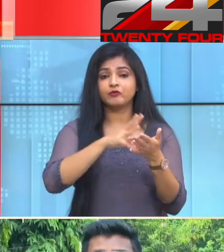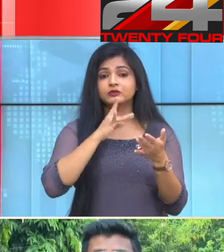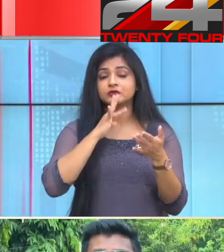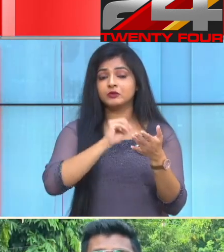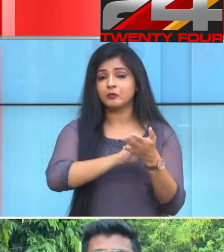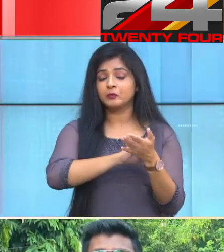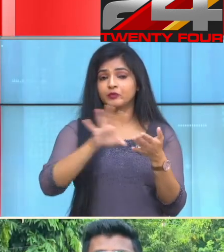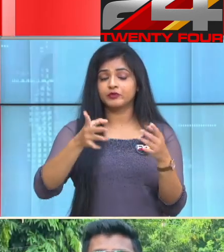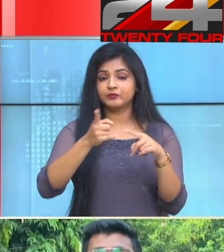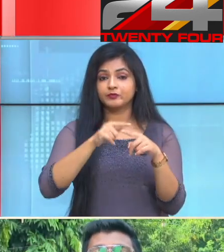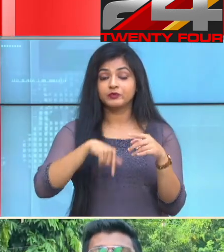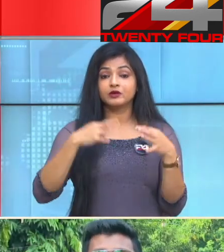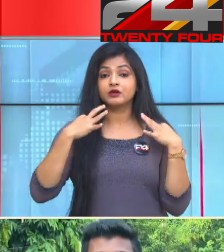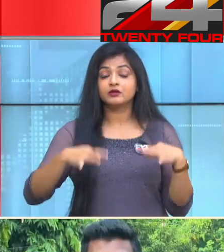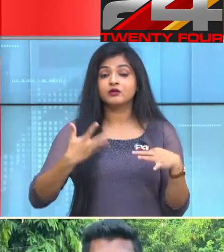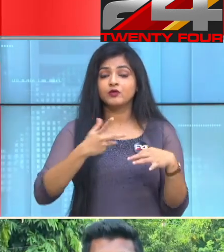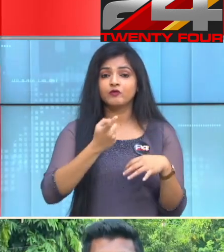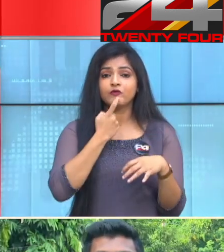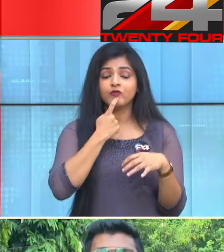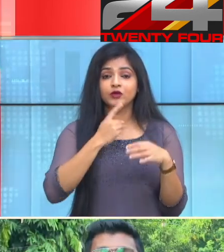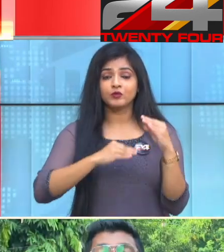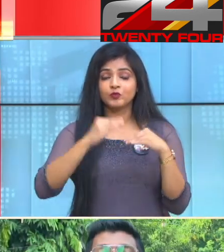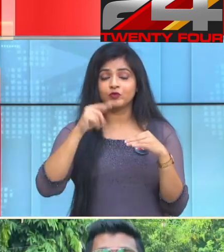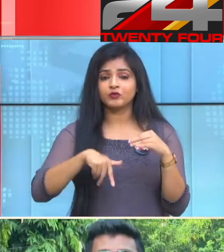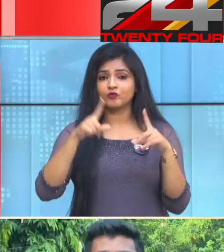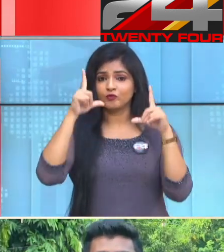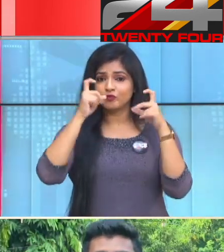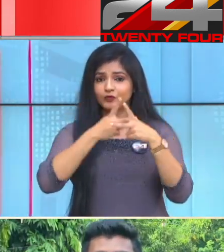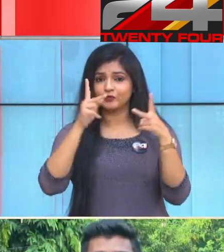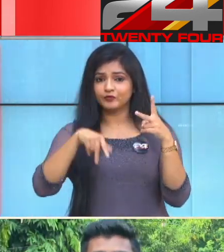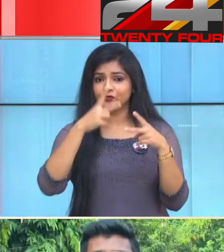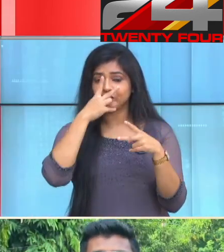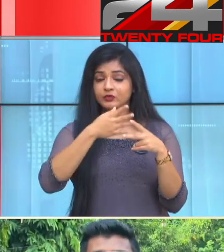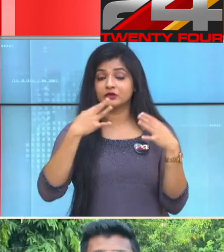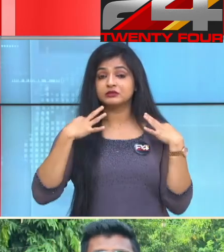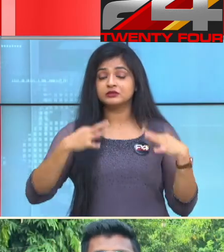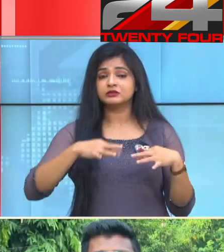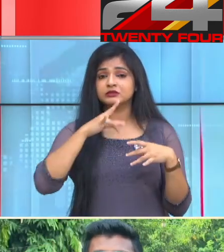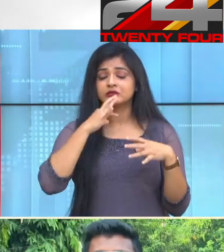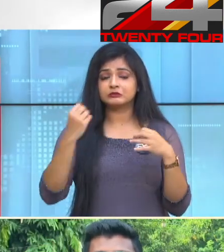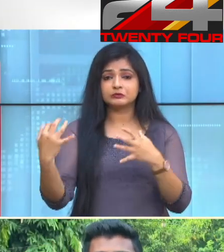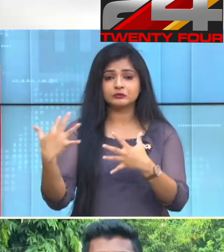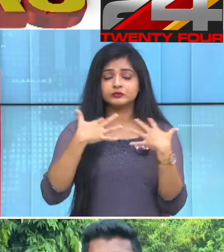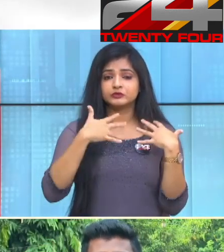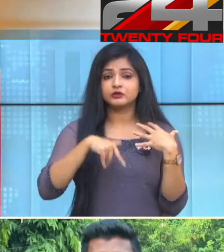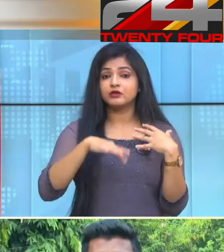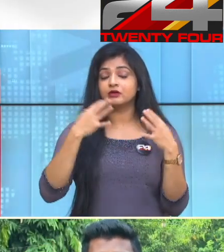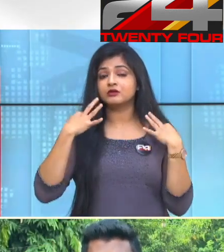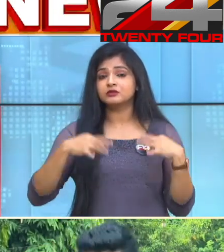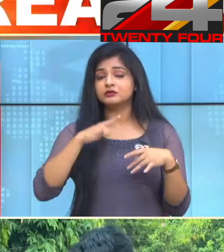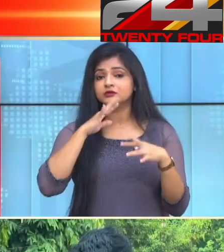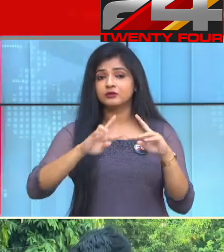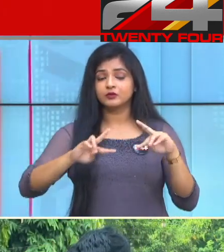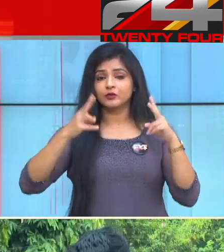ജബ്ബാറിനെ സംബന്ധിച്ച് വെള്ള വസ്ത്രമായിരുന്നു ധരിച്ചത്. അദ്ദേഹത്തിന്റെ ചിത്രങ്ങളടക്കം നമ്മളിപ്പോൾ കാണിക്കുന്നുമുണ്ട്. ആ വസ്ത്രമാകെ ഈ ചെളിയിൽ കുതിരുന്ന ഒരു സാഹചര്യമുണ്ടായി.